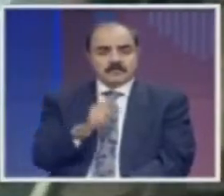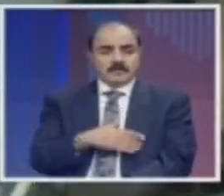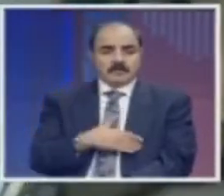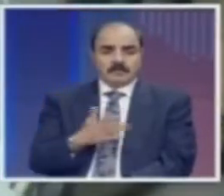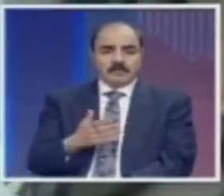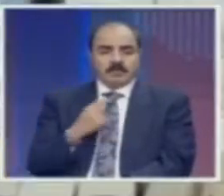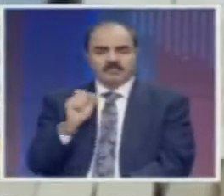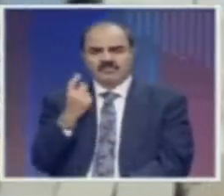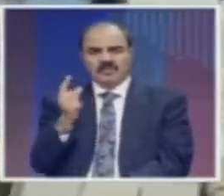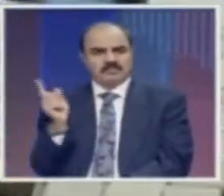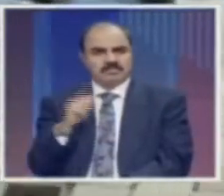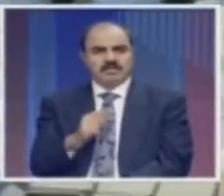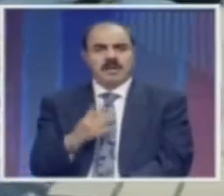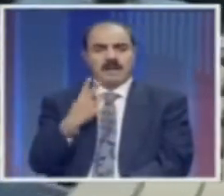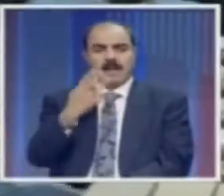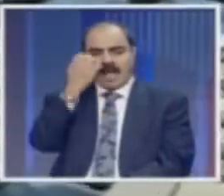خلال شهر